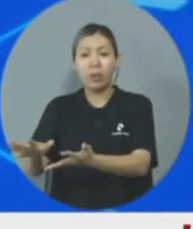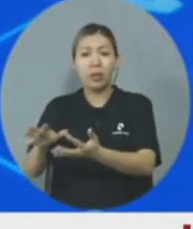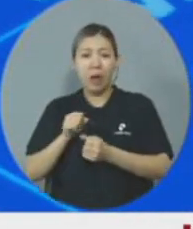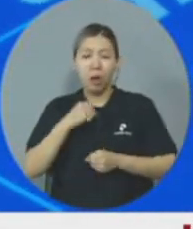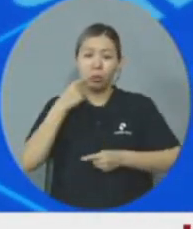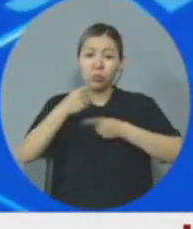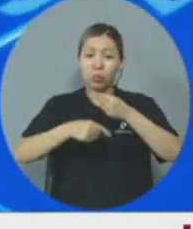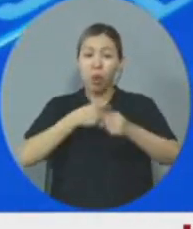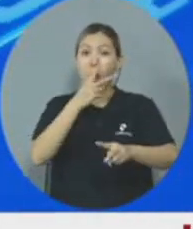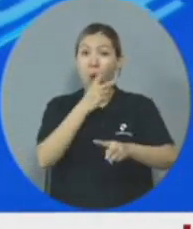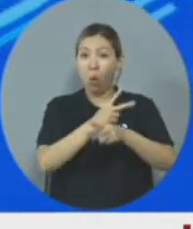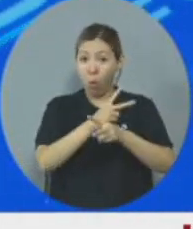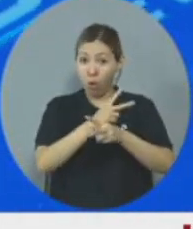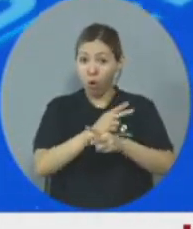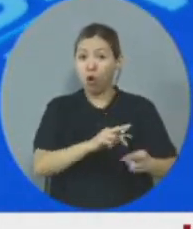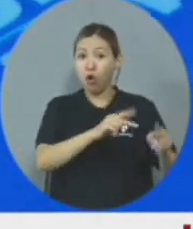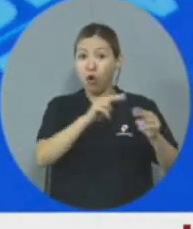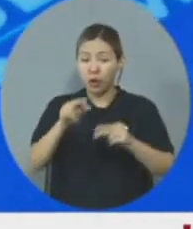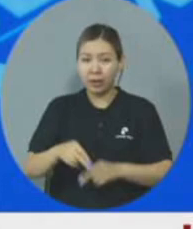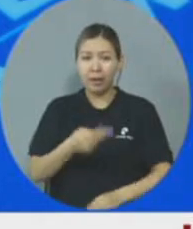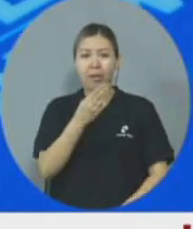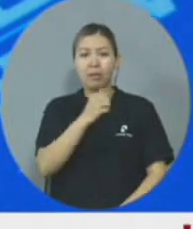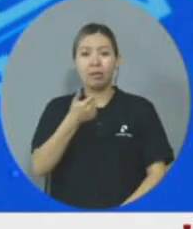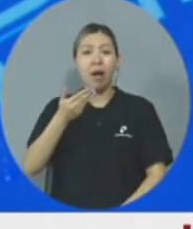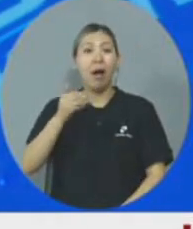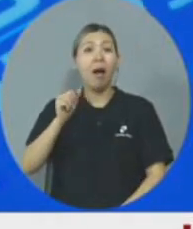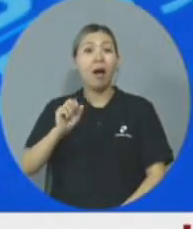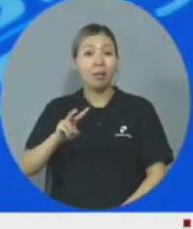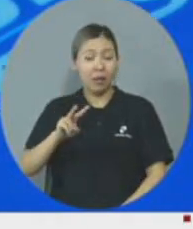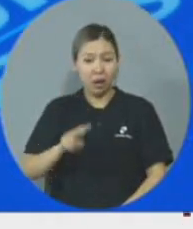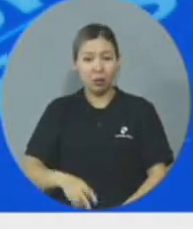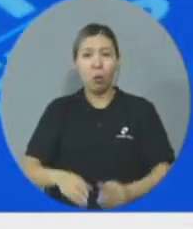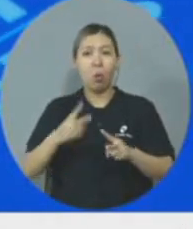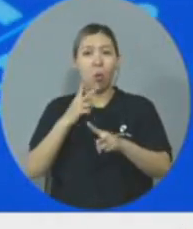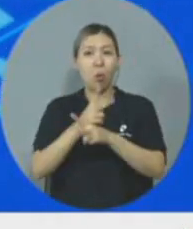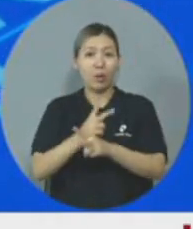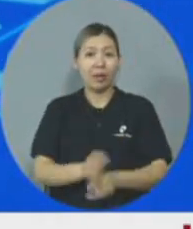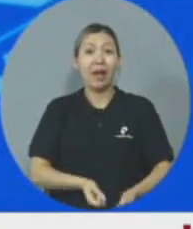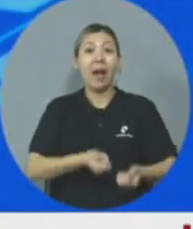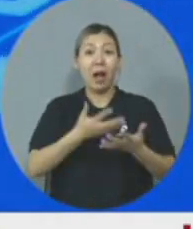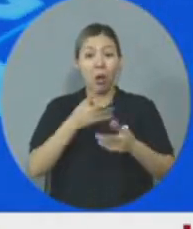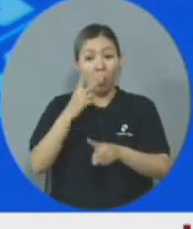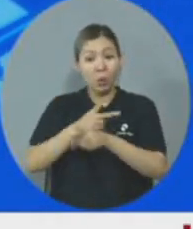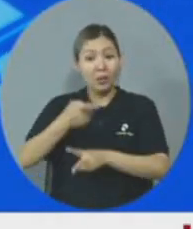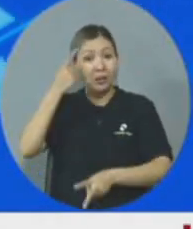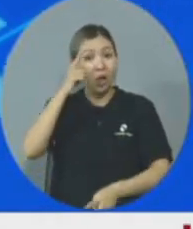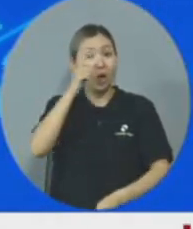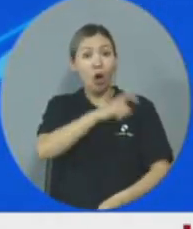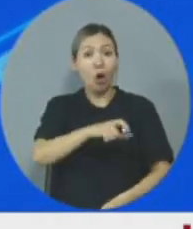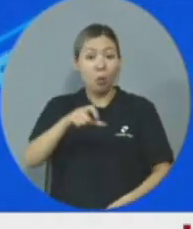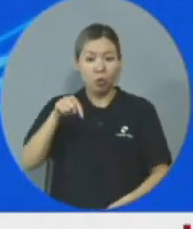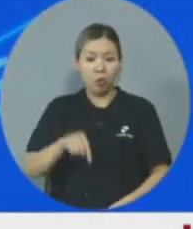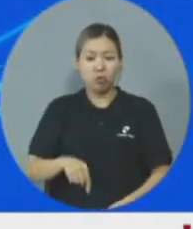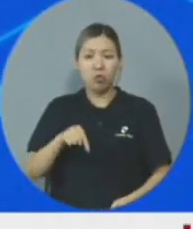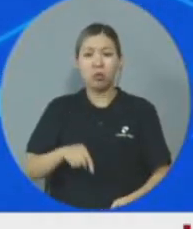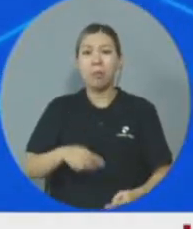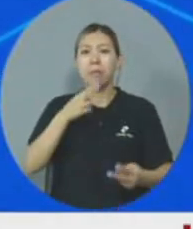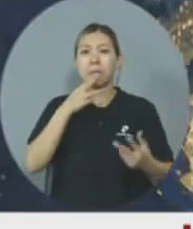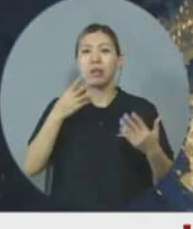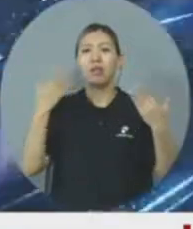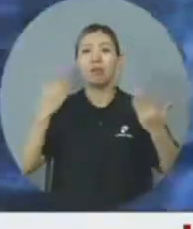болон даатгалын баталгаа гаргах хуулийг өргөн барьсан. Энэ хуулийн ач холбогдлын талаар хууль санаачлагчид өнөөдөр мэдээлэл хийлээ.